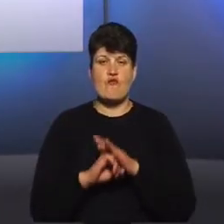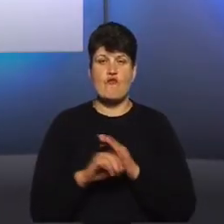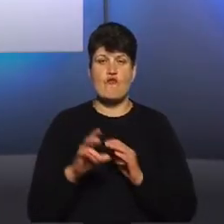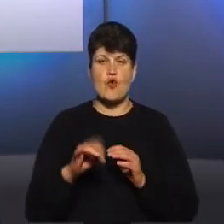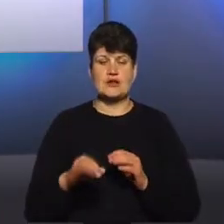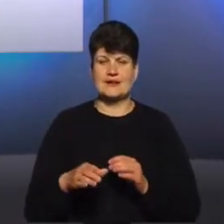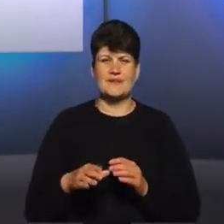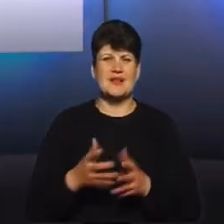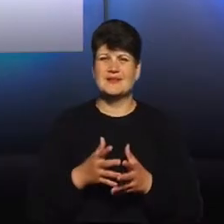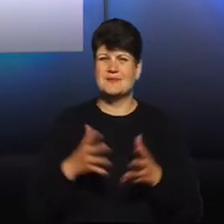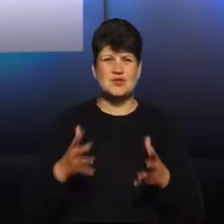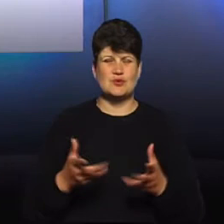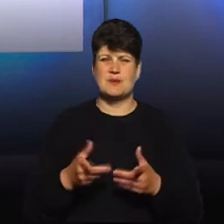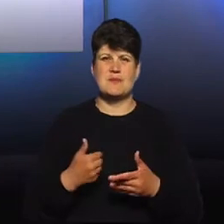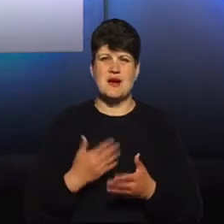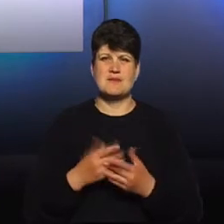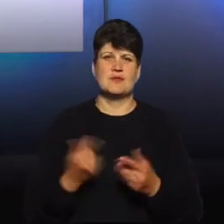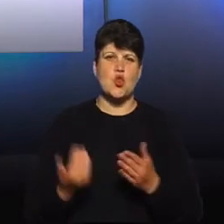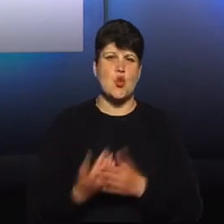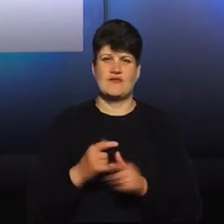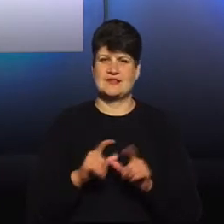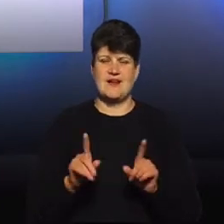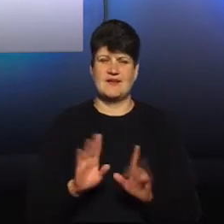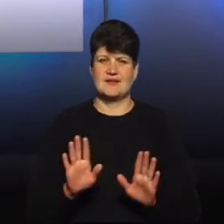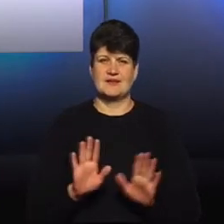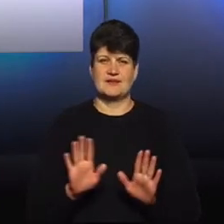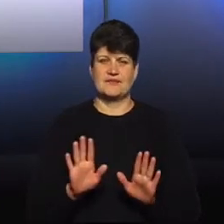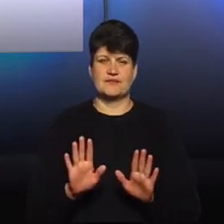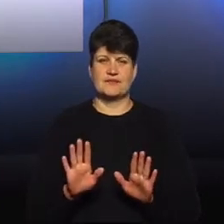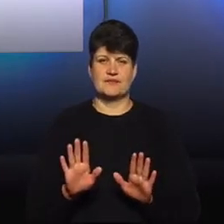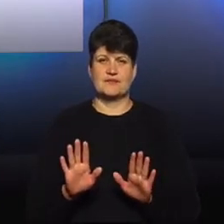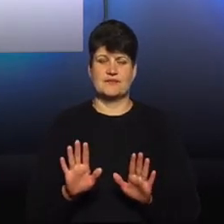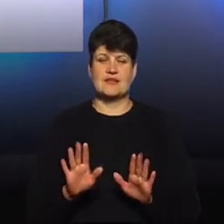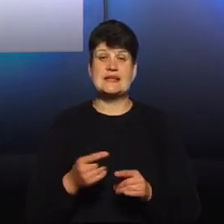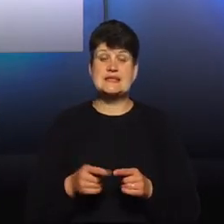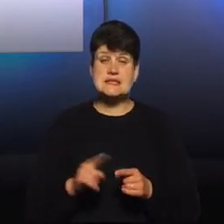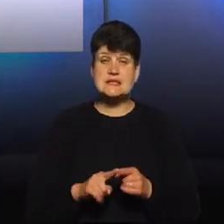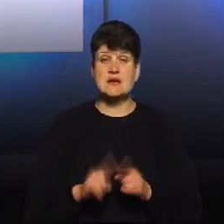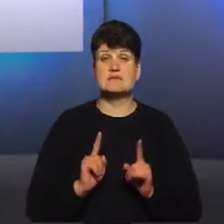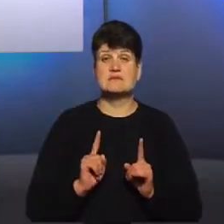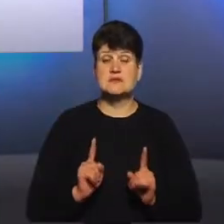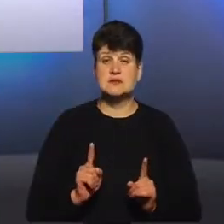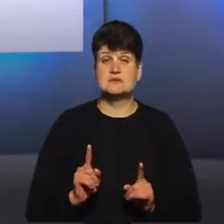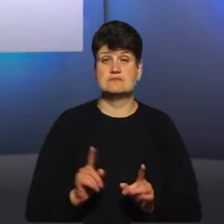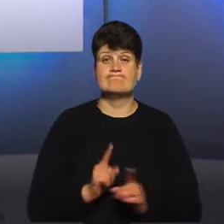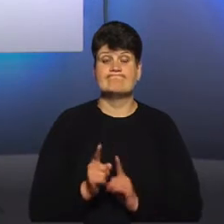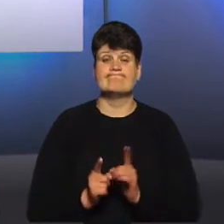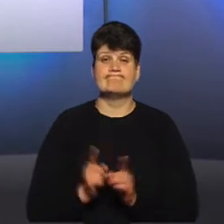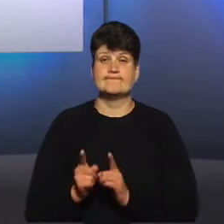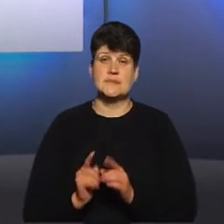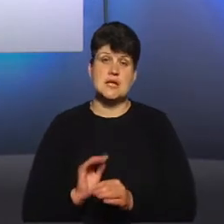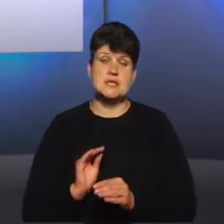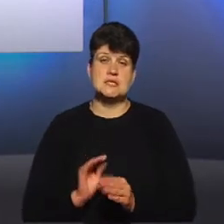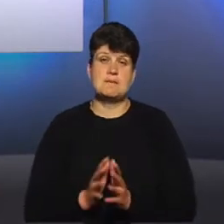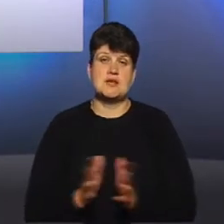маємо нові заклади розміщення, нові заклади харчування, а це виключно реструктуризація і збільшення номерного фонду в одному